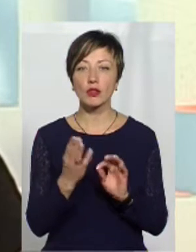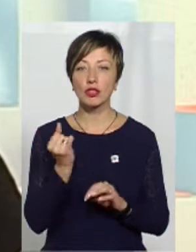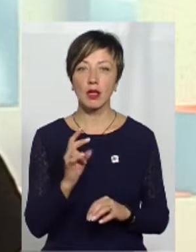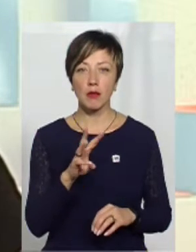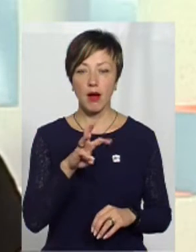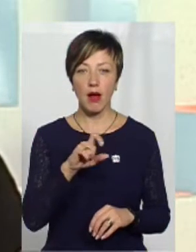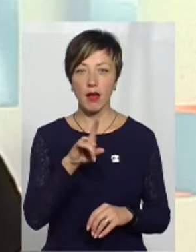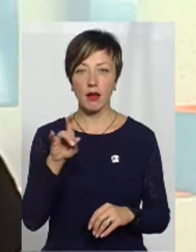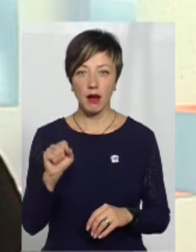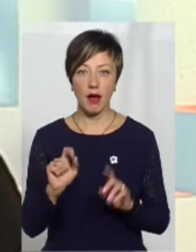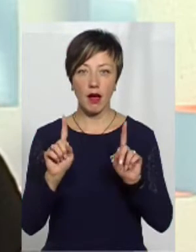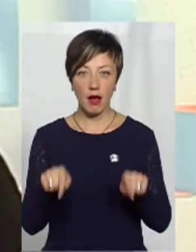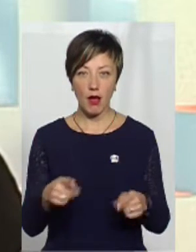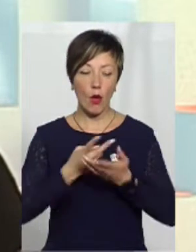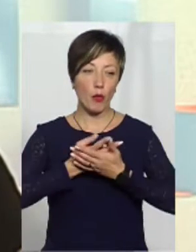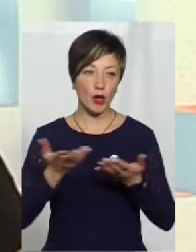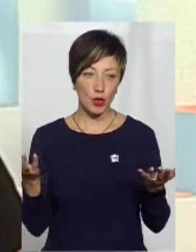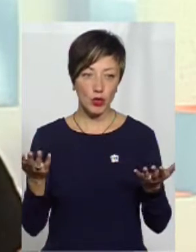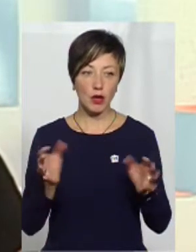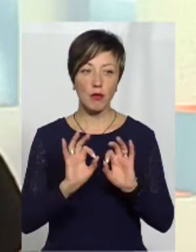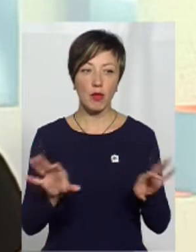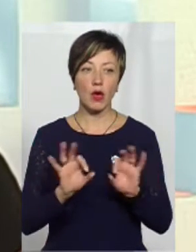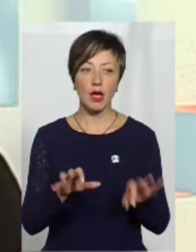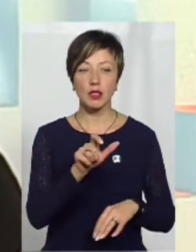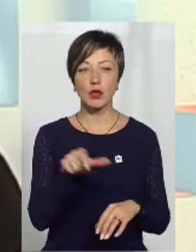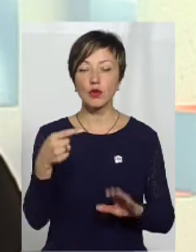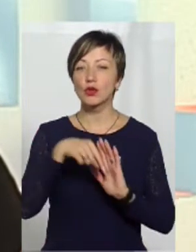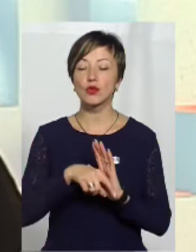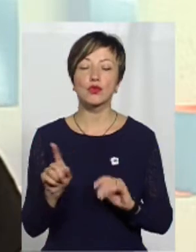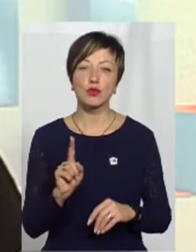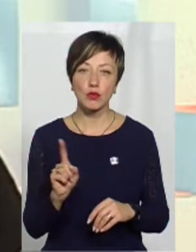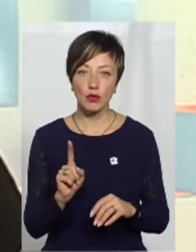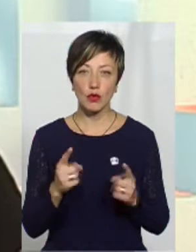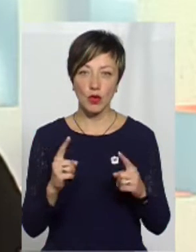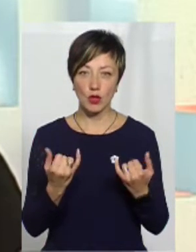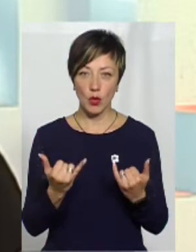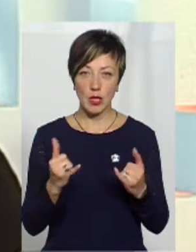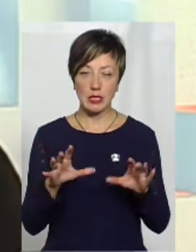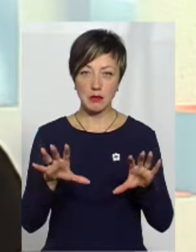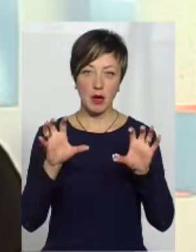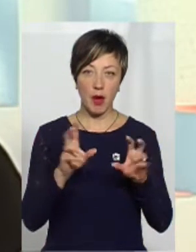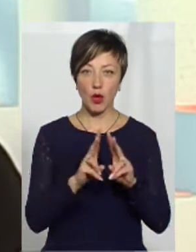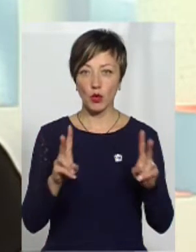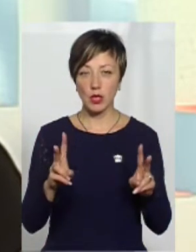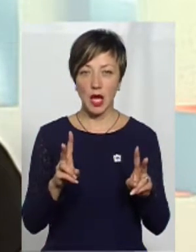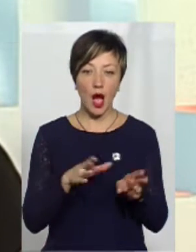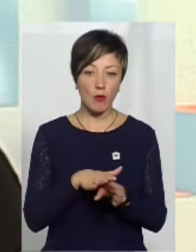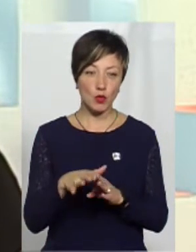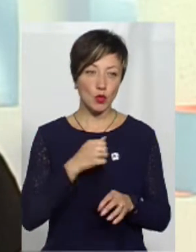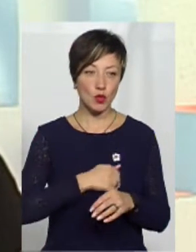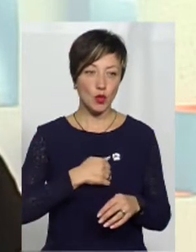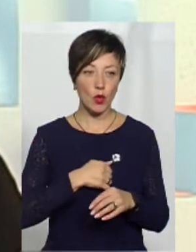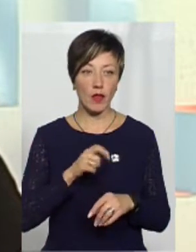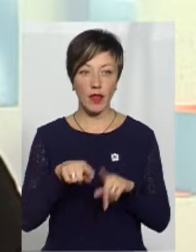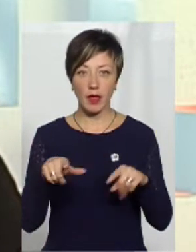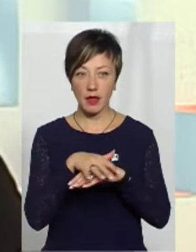Штайнмаєра, нехай її просто оприлюднять і пояснять людям, в чому суть. Да? Чому от ми сьогодні сприймаємо хтось як абсолютне зло,